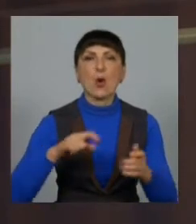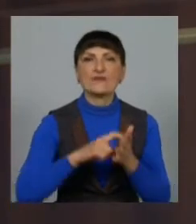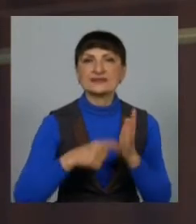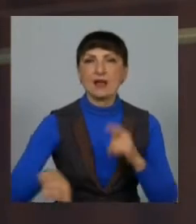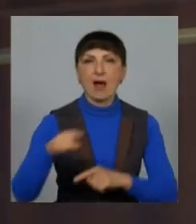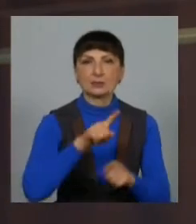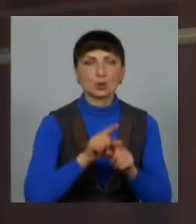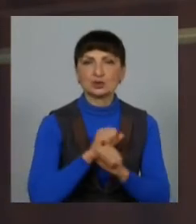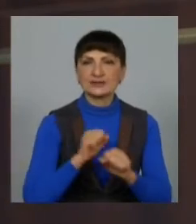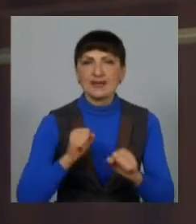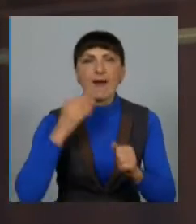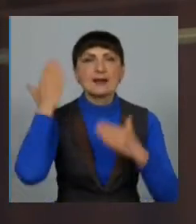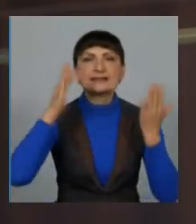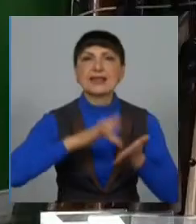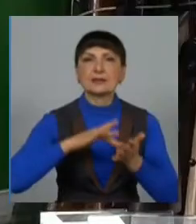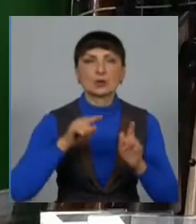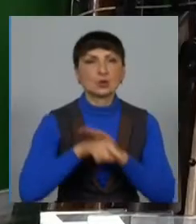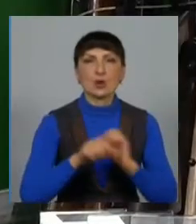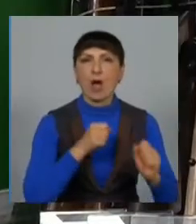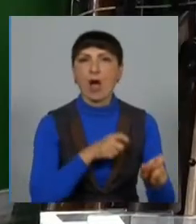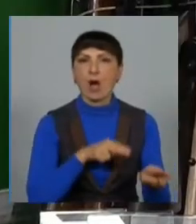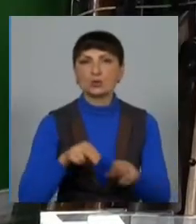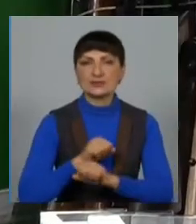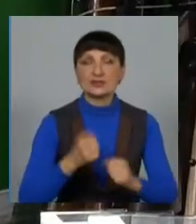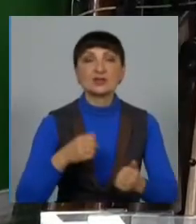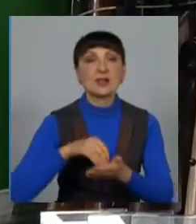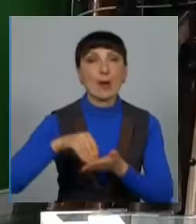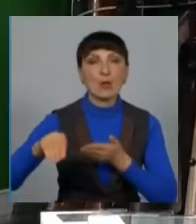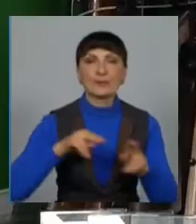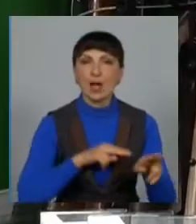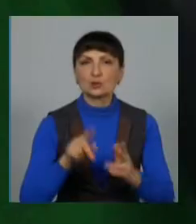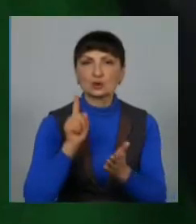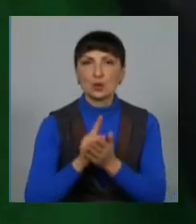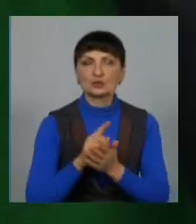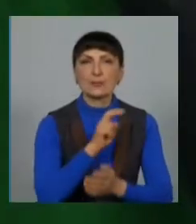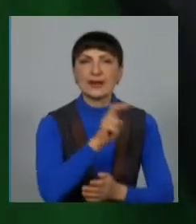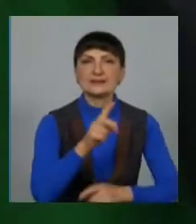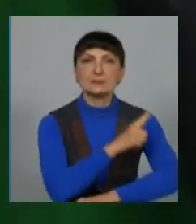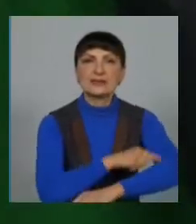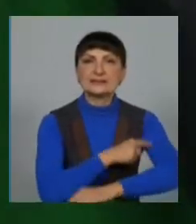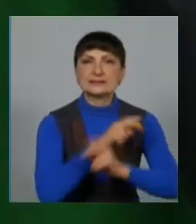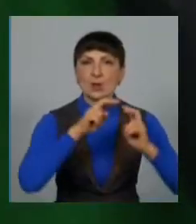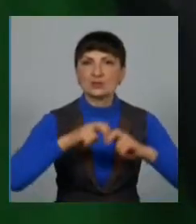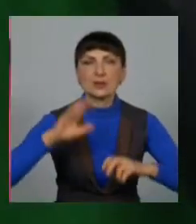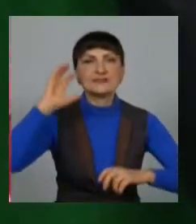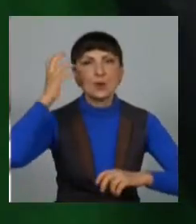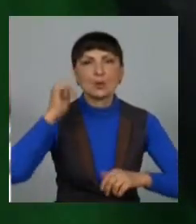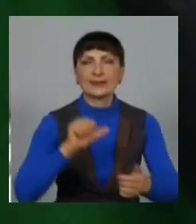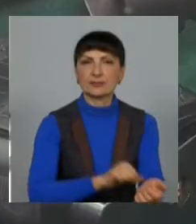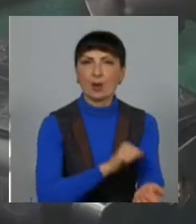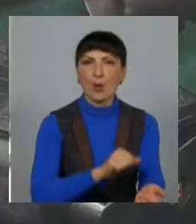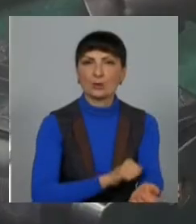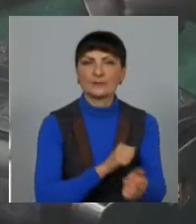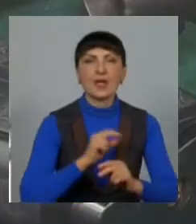залах, развлекательных центрах. Сейчас для покупки оружия необходимо пройти ряд медицинских обследований у психолога и